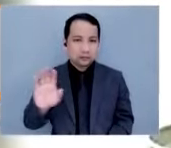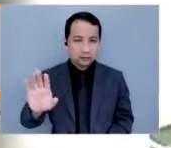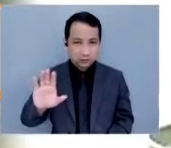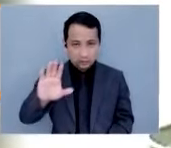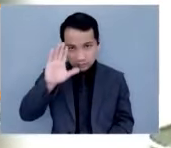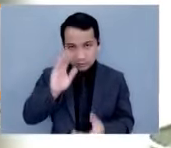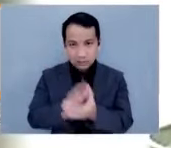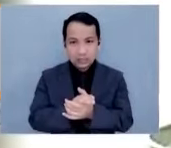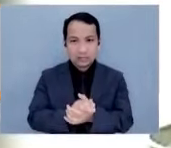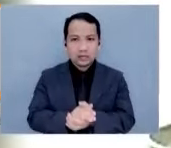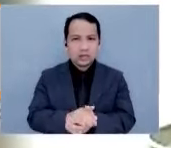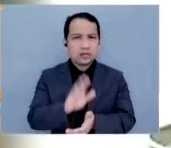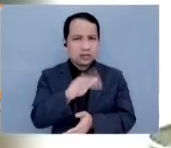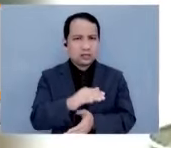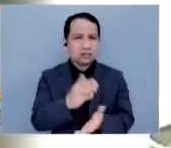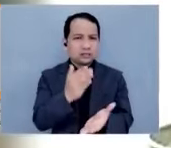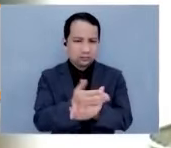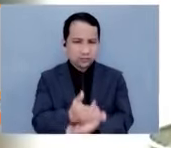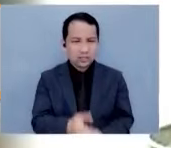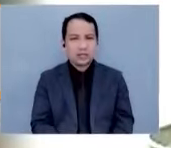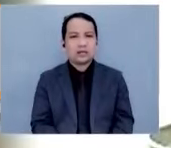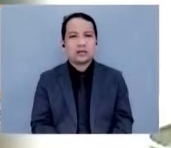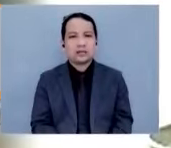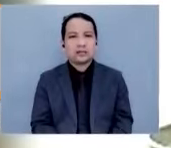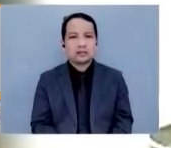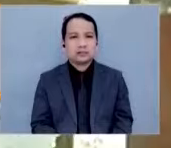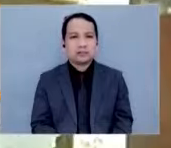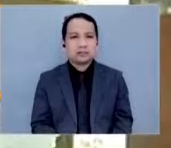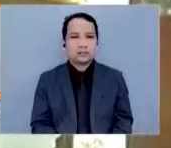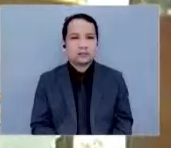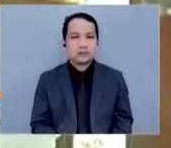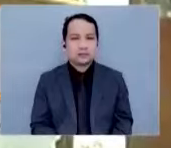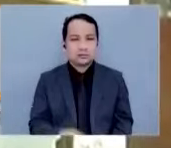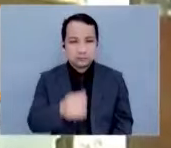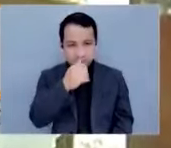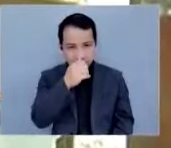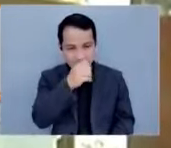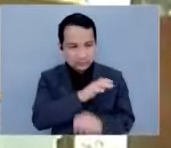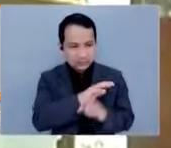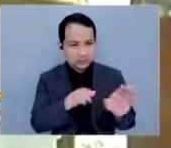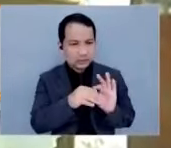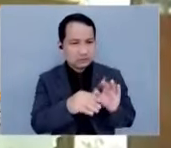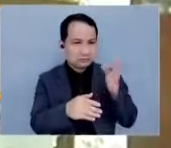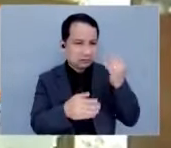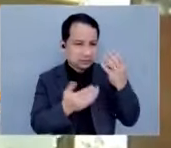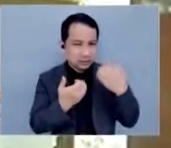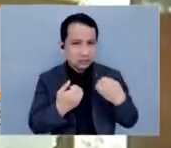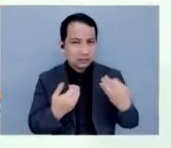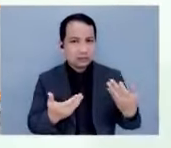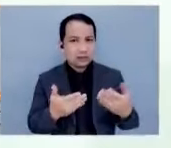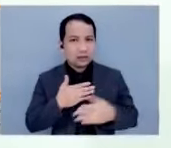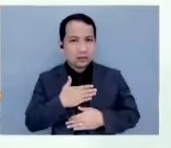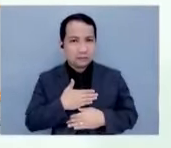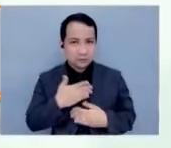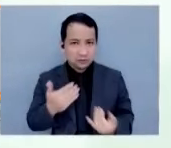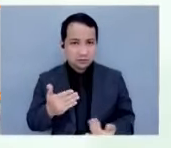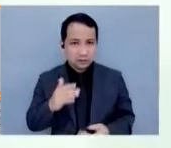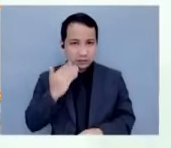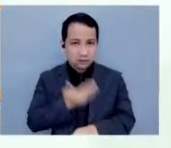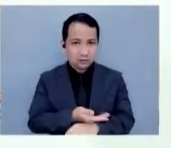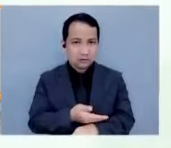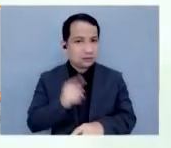Pre, tama na pre. Pero hindi niya pinakinggan. Paano pa ho sasaya yung anak ko ngayon? Hindi na po